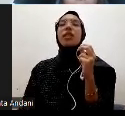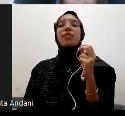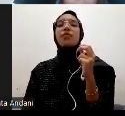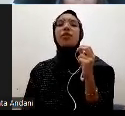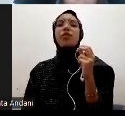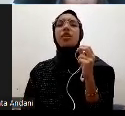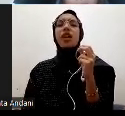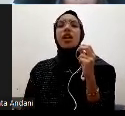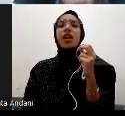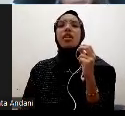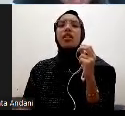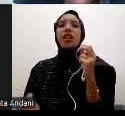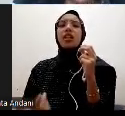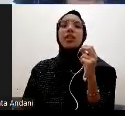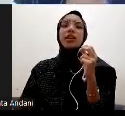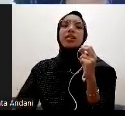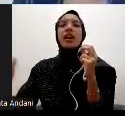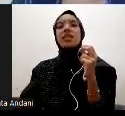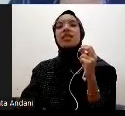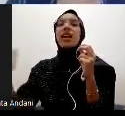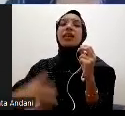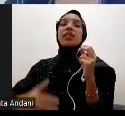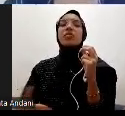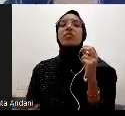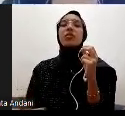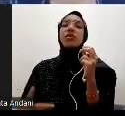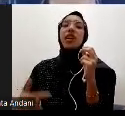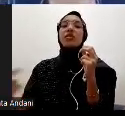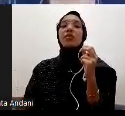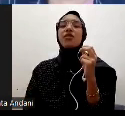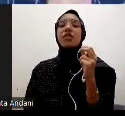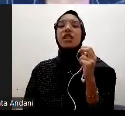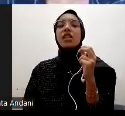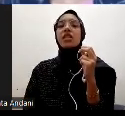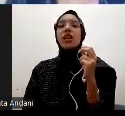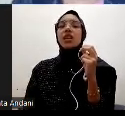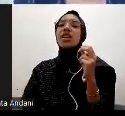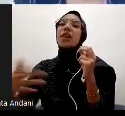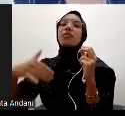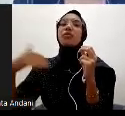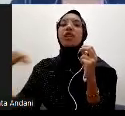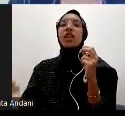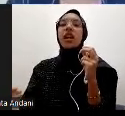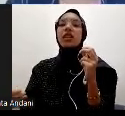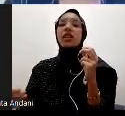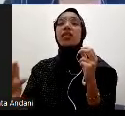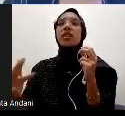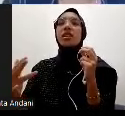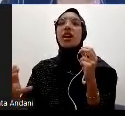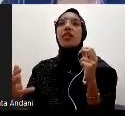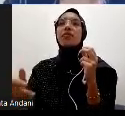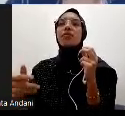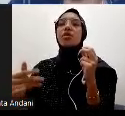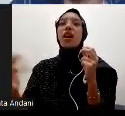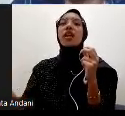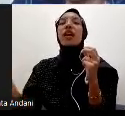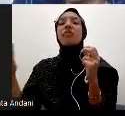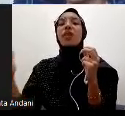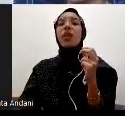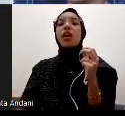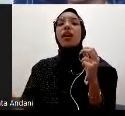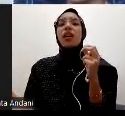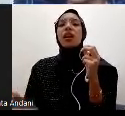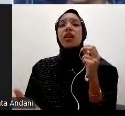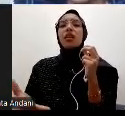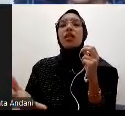menggunakan smartphone, kita berinteraksi segala macam juga menggunakan smartphone. Jadi tidak memungkinkan, tidak mengecualikan